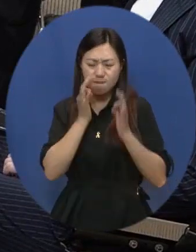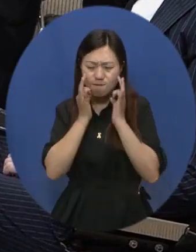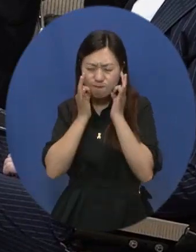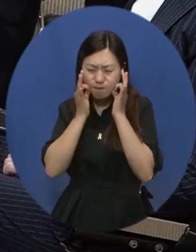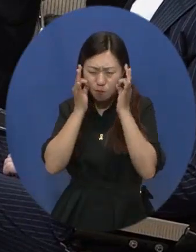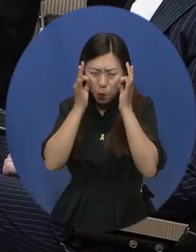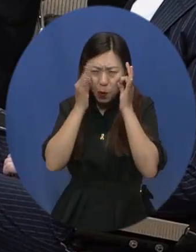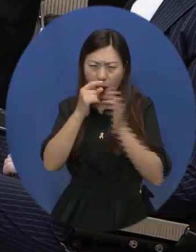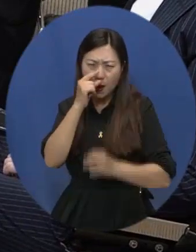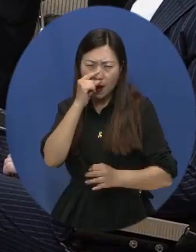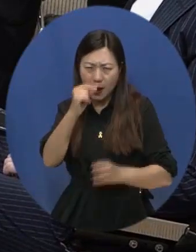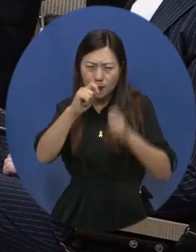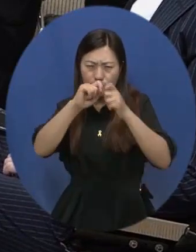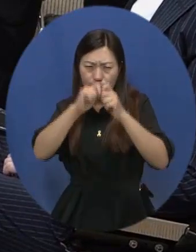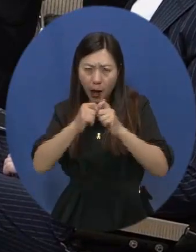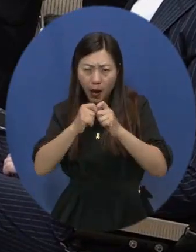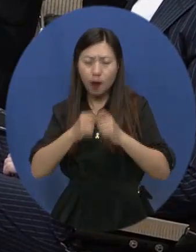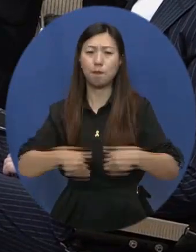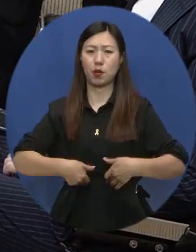디테일하게 하는 게 좋아.